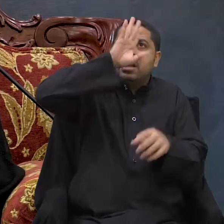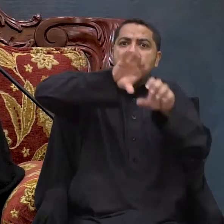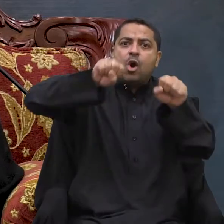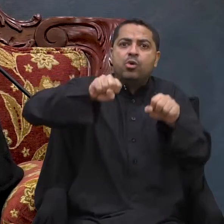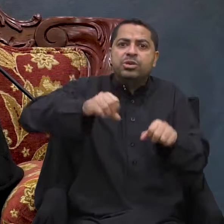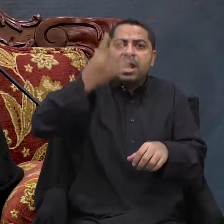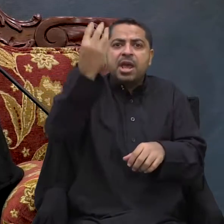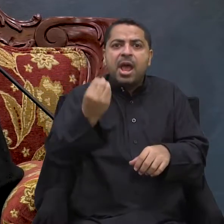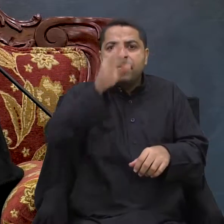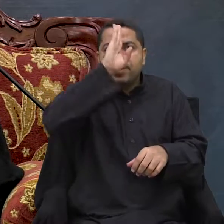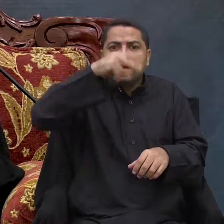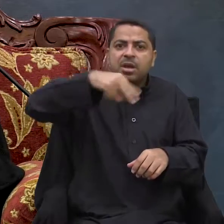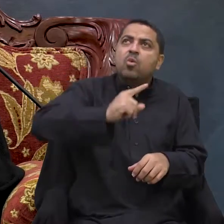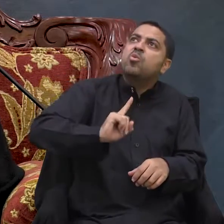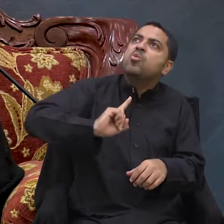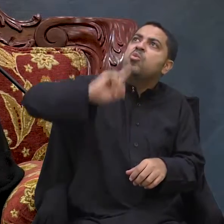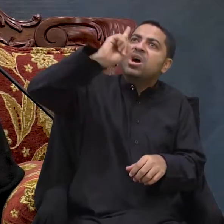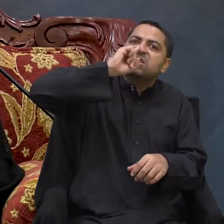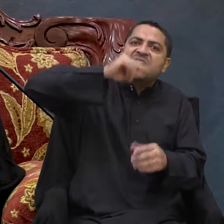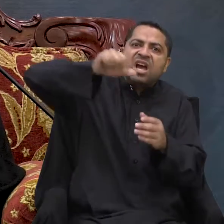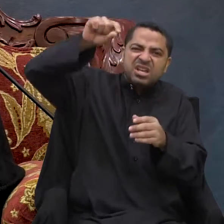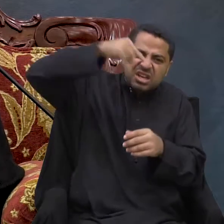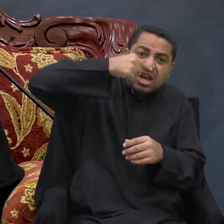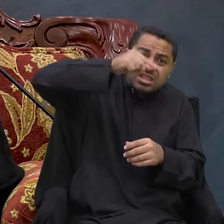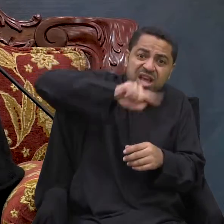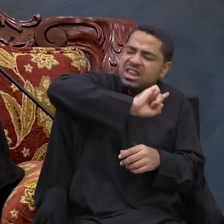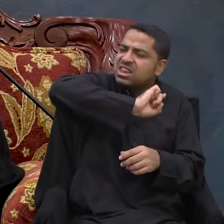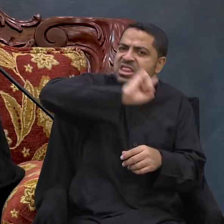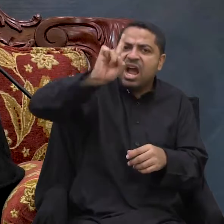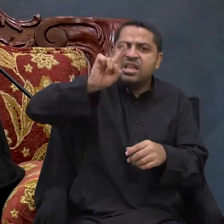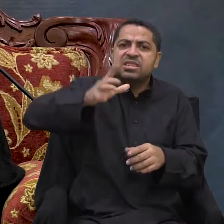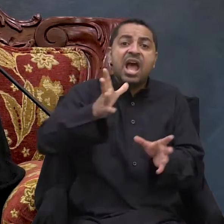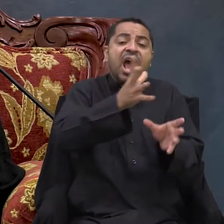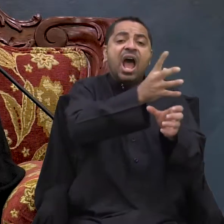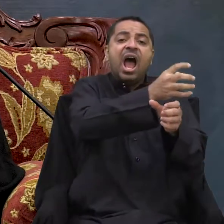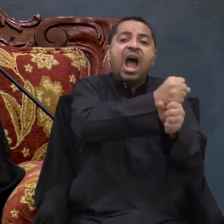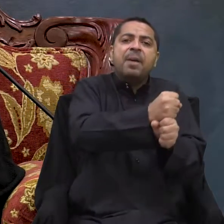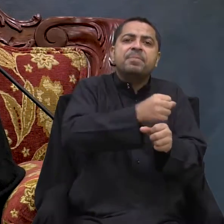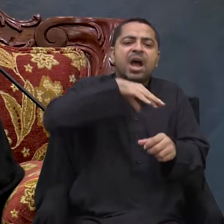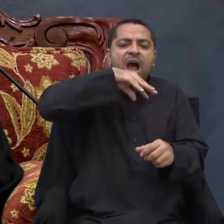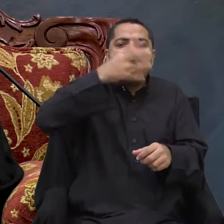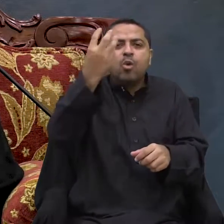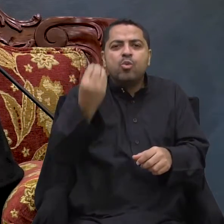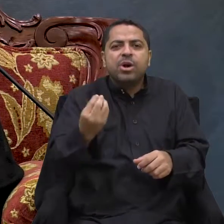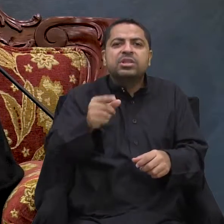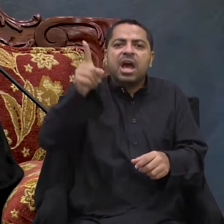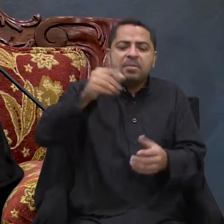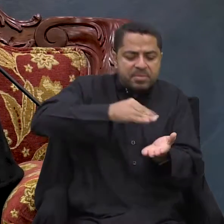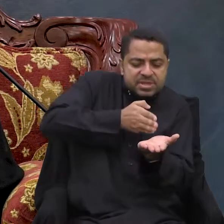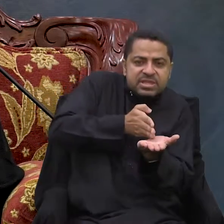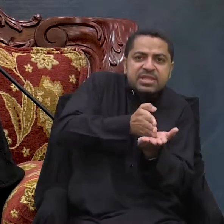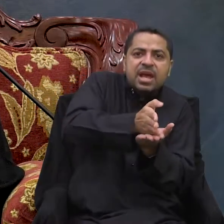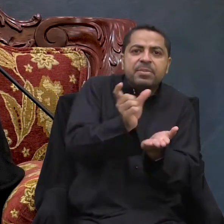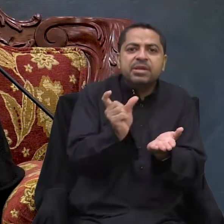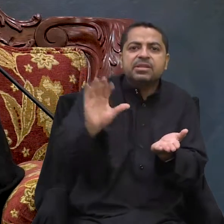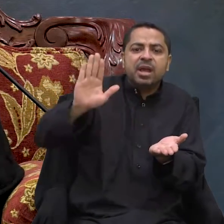علي، آليت ألا أنثني، أحمي عيالات أبي، أمضي على